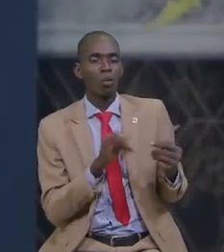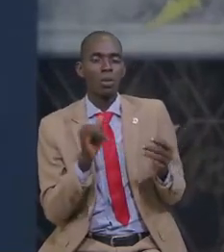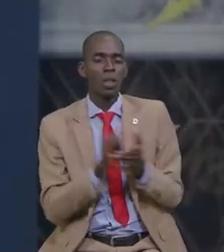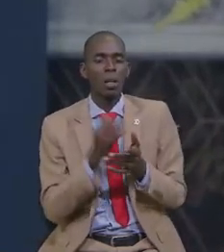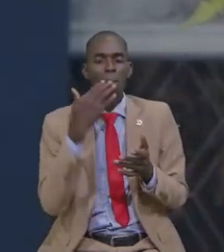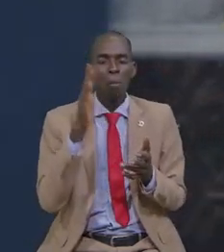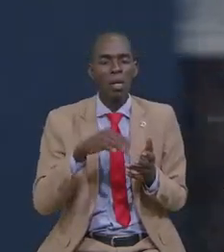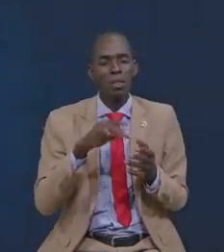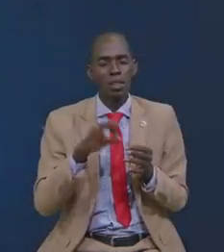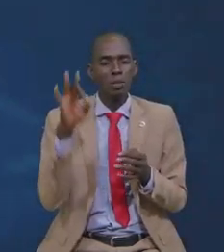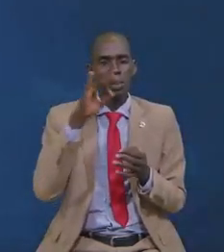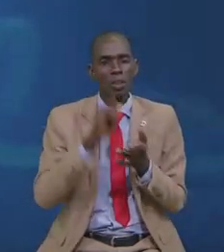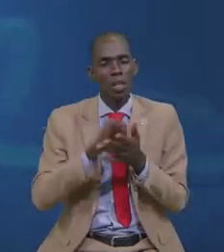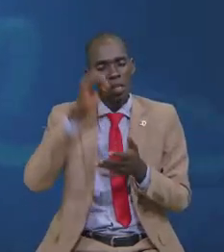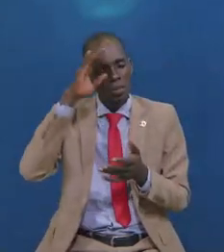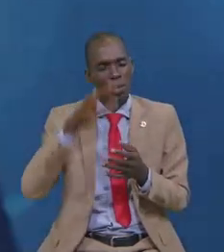puissances maléfiques, ces démons,